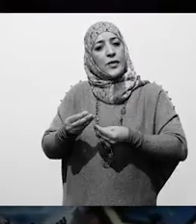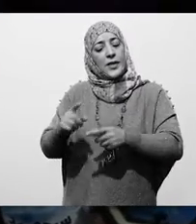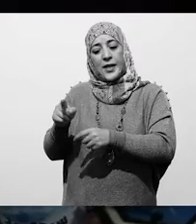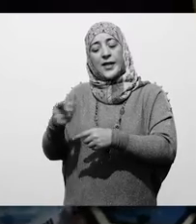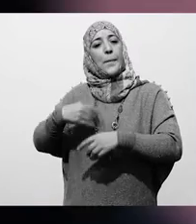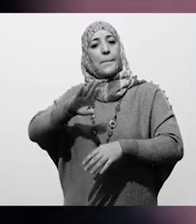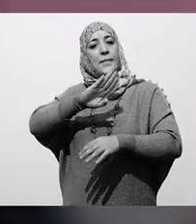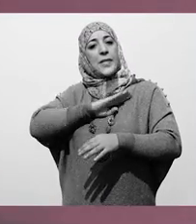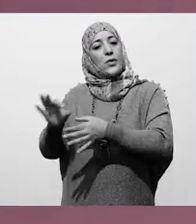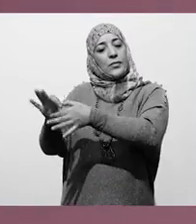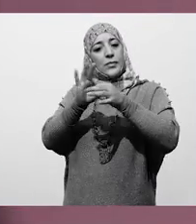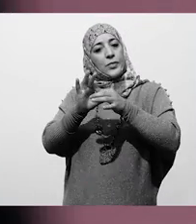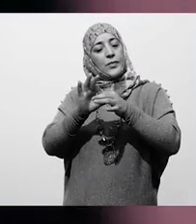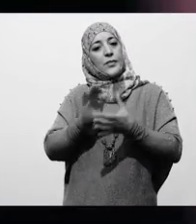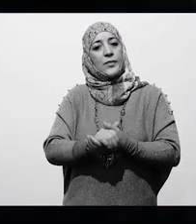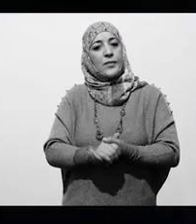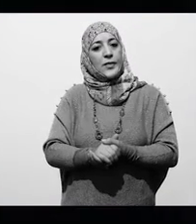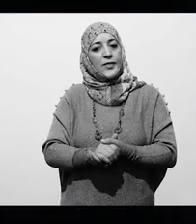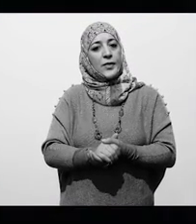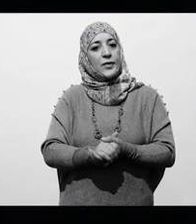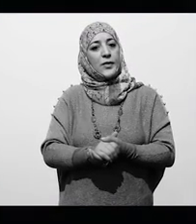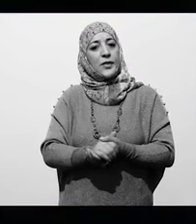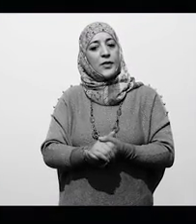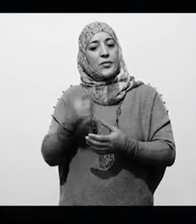proposé d'être un coordinateur.